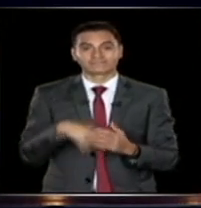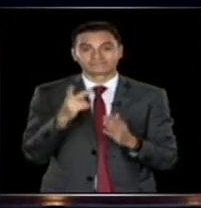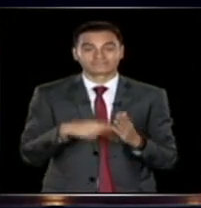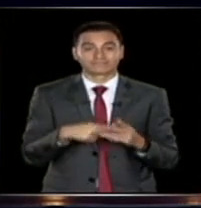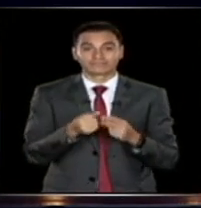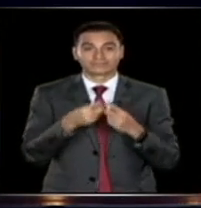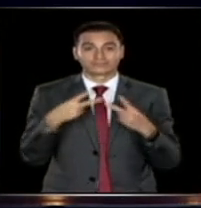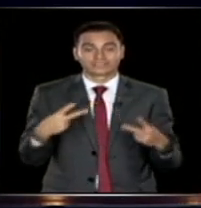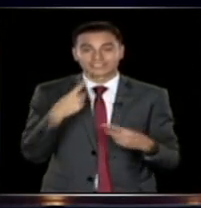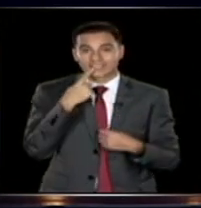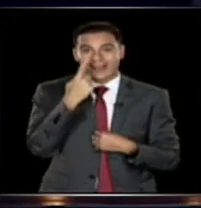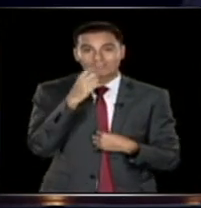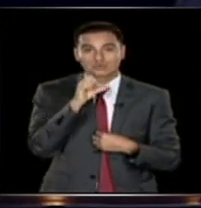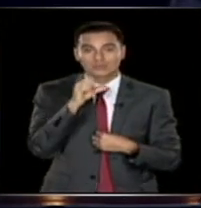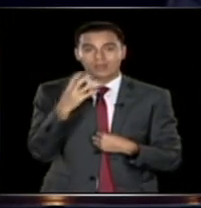منها